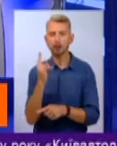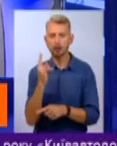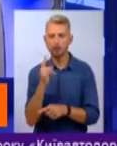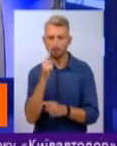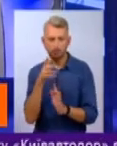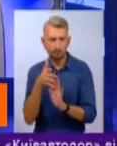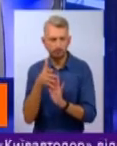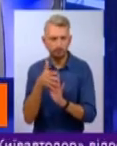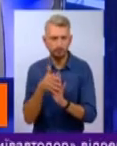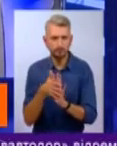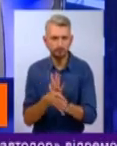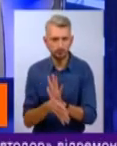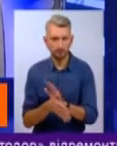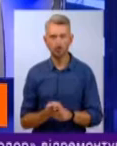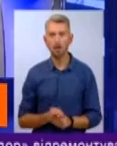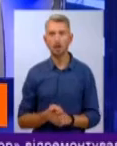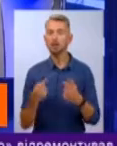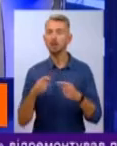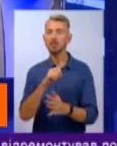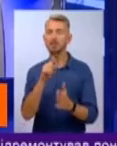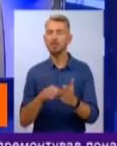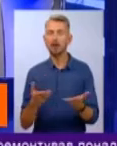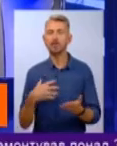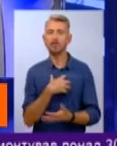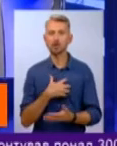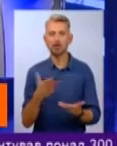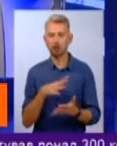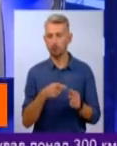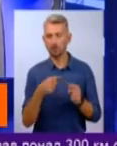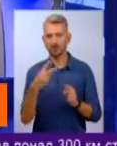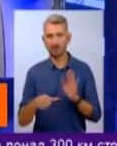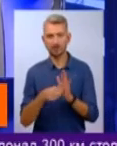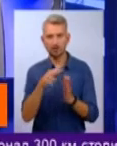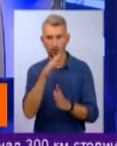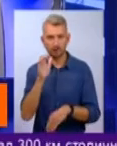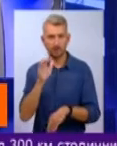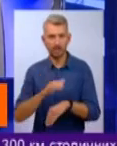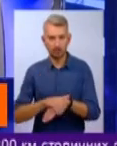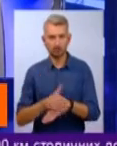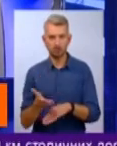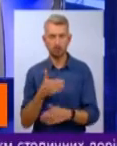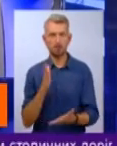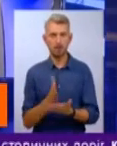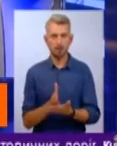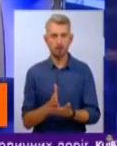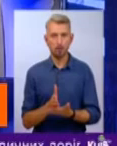капіталізувалася. От. І інше питання, дуже важливе, яке було за 26 років, фактично вже, ну, де-факто ми його маємо,